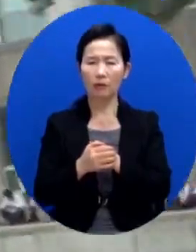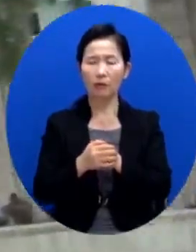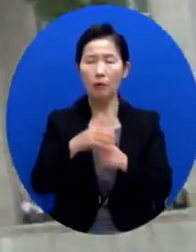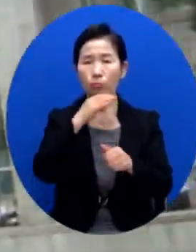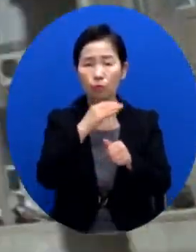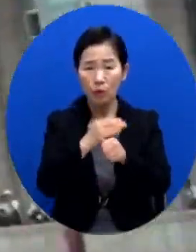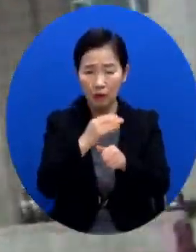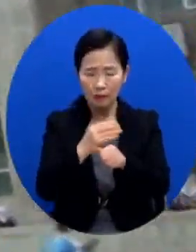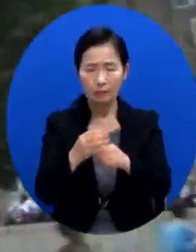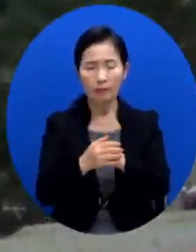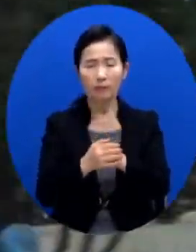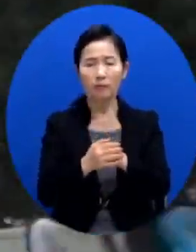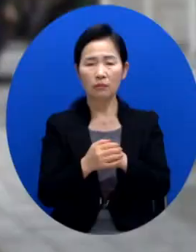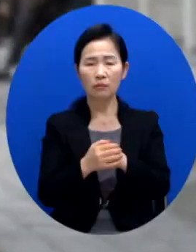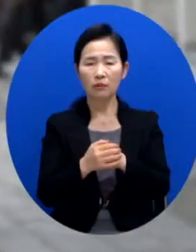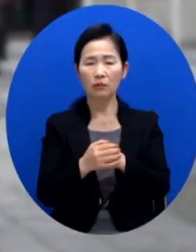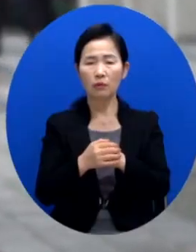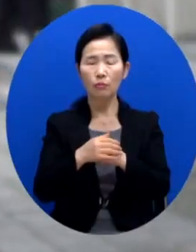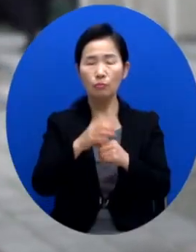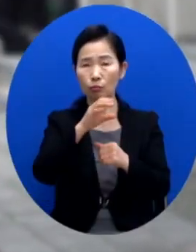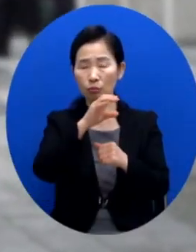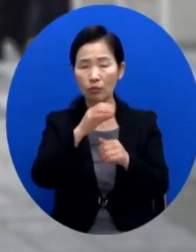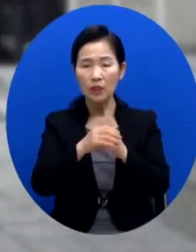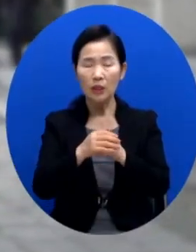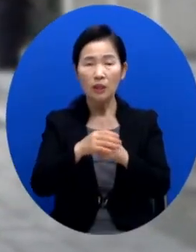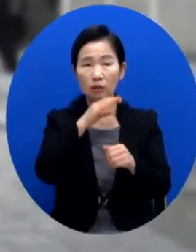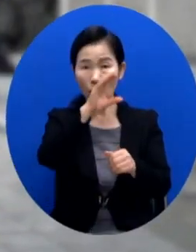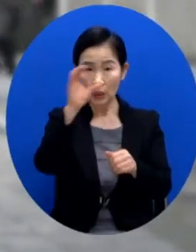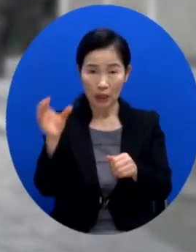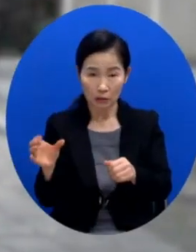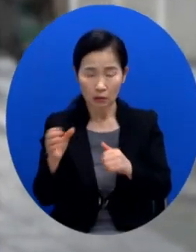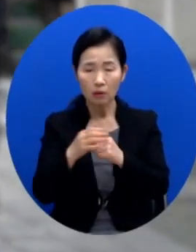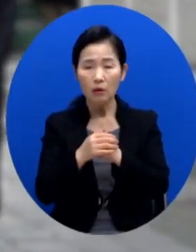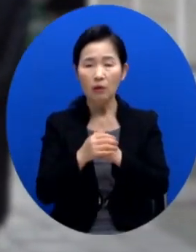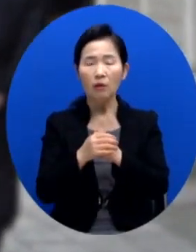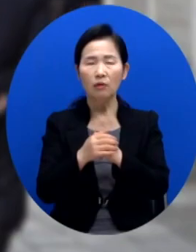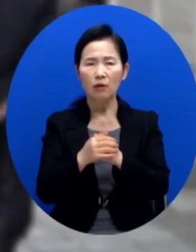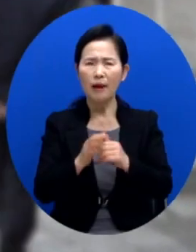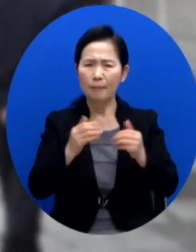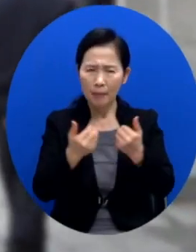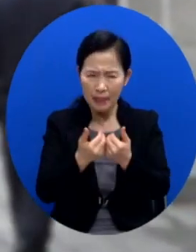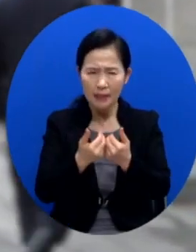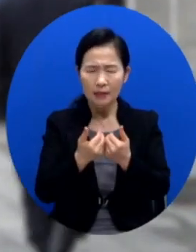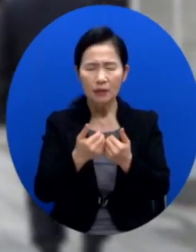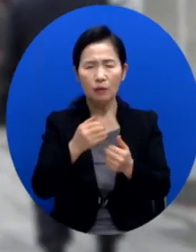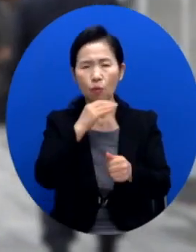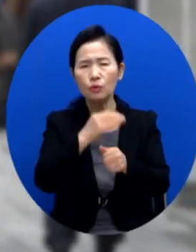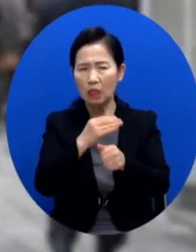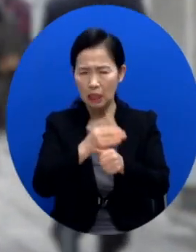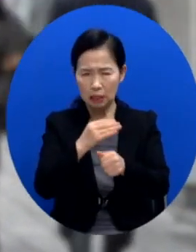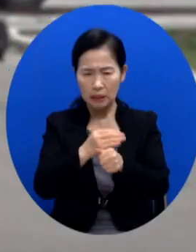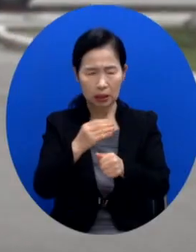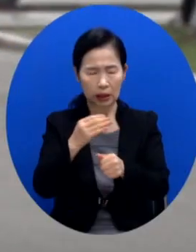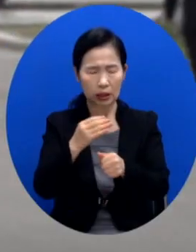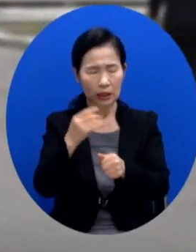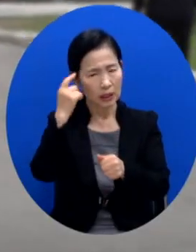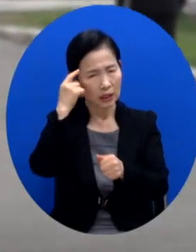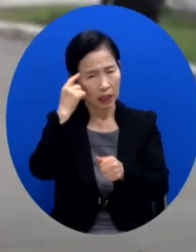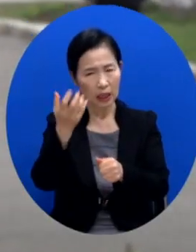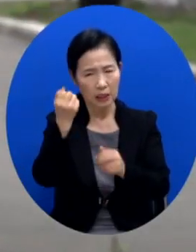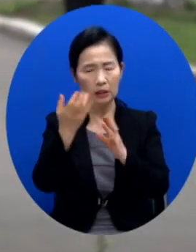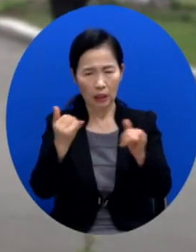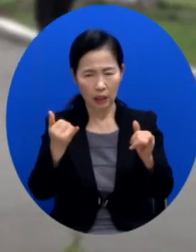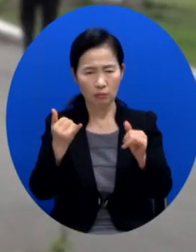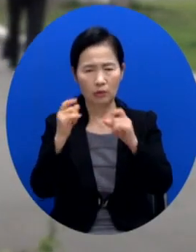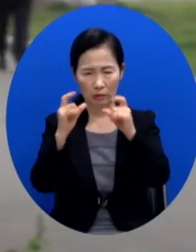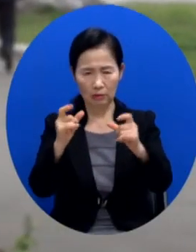북한의 한 소식통에 따르면 북한에서는 성탄절이 대표적인 반사회주의 사상 문화로 지정됐다며